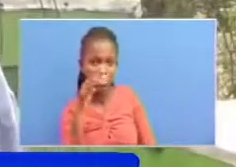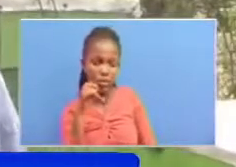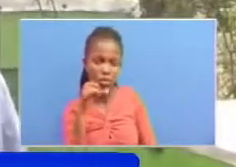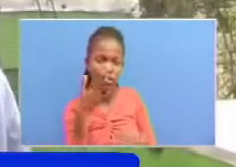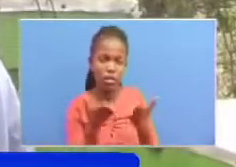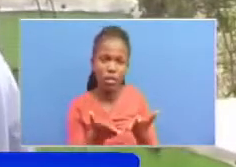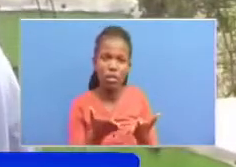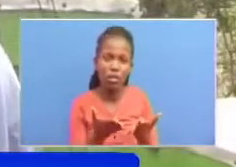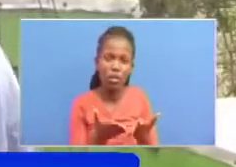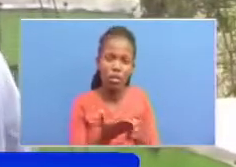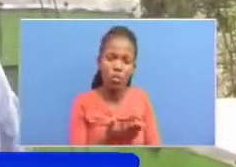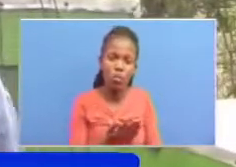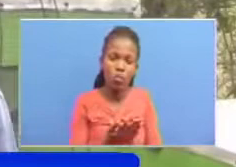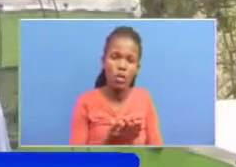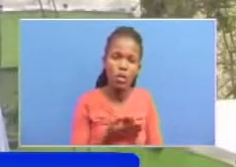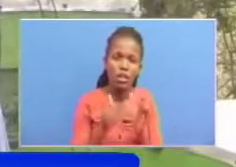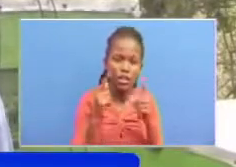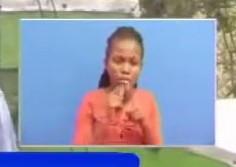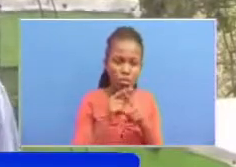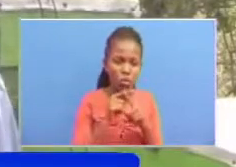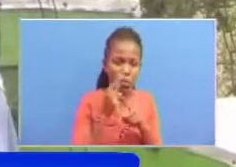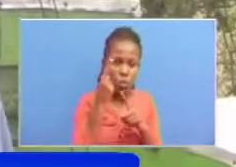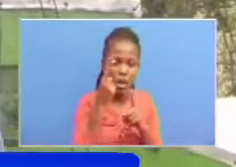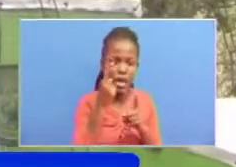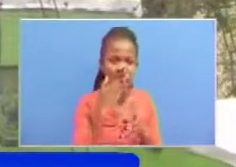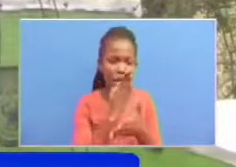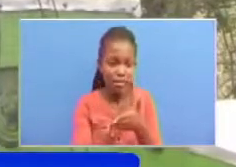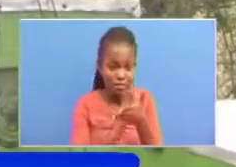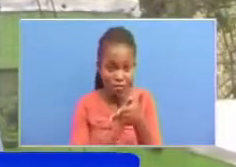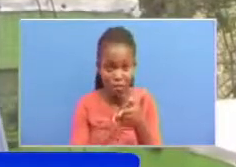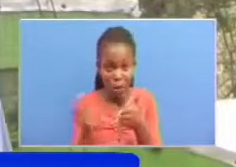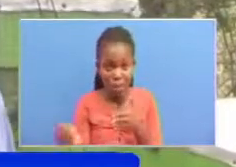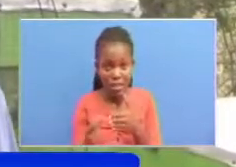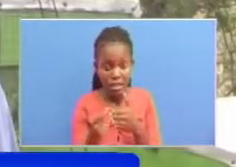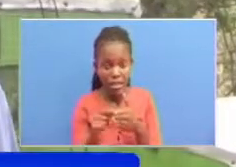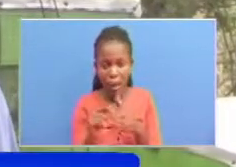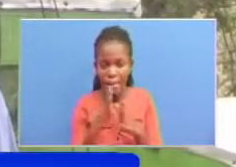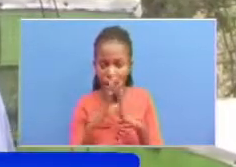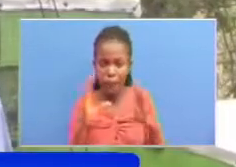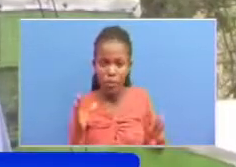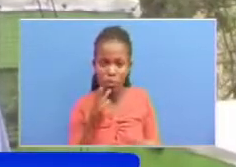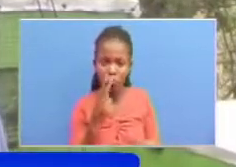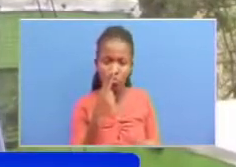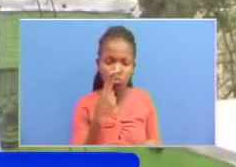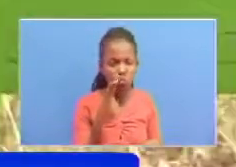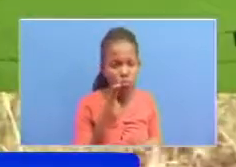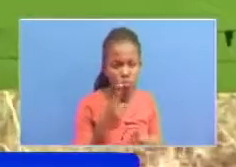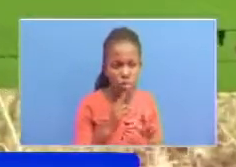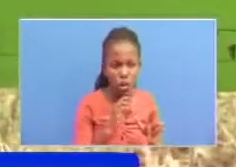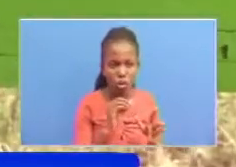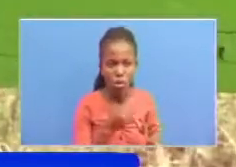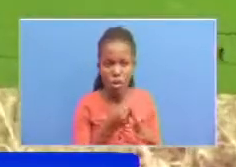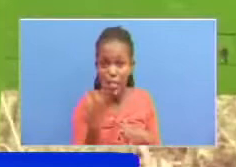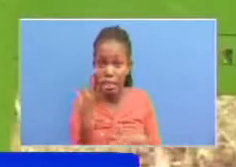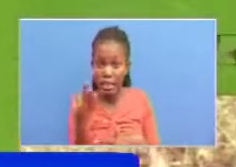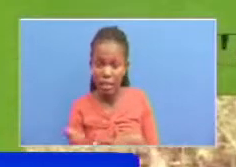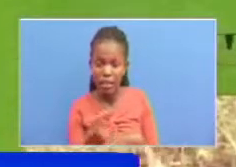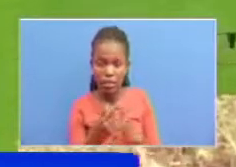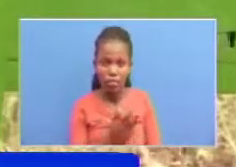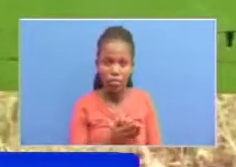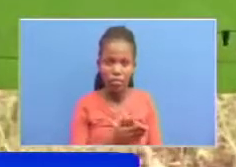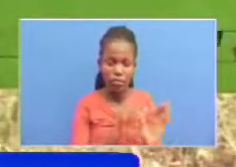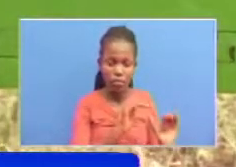ni ugua mwa yumu na anuzu. Ne ila menene na ugua okalibu mia ili na anuzu kano itatu. Na uwa uemi uo